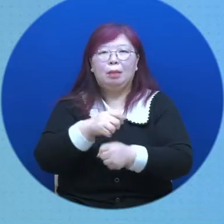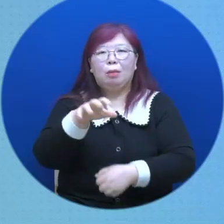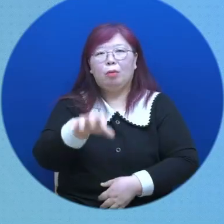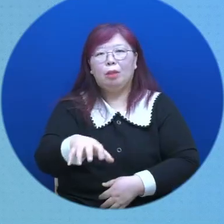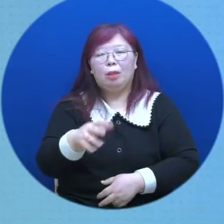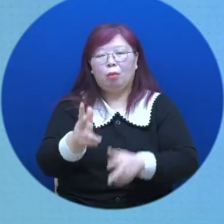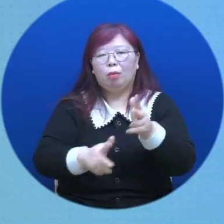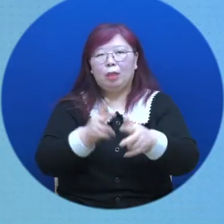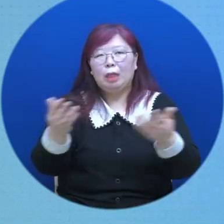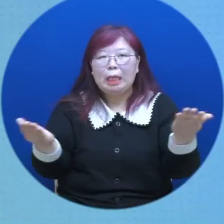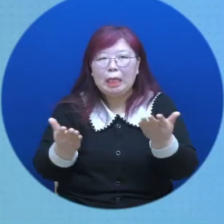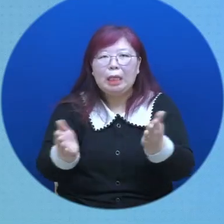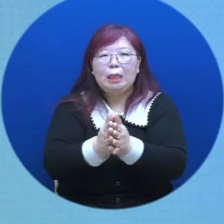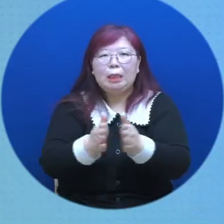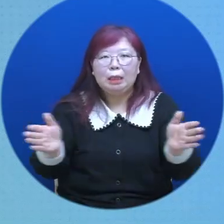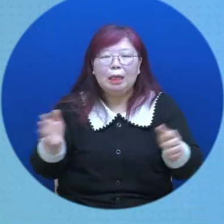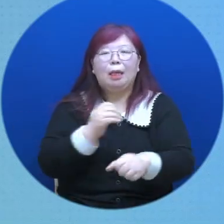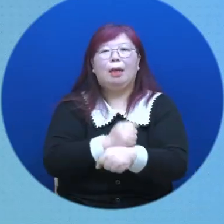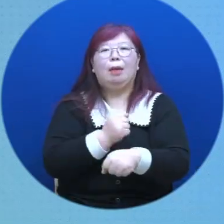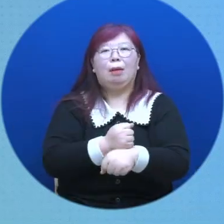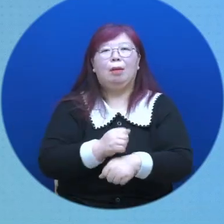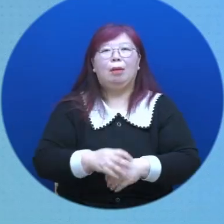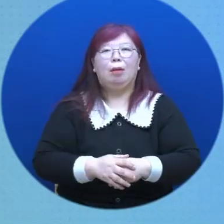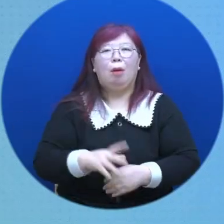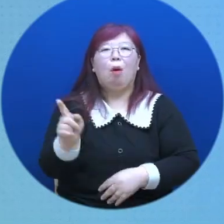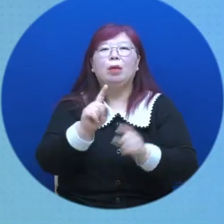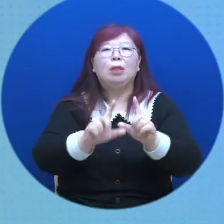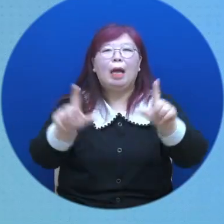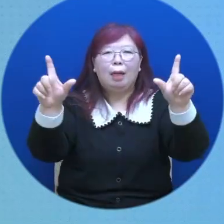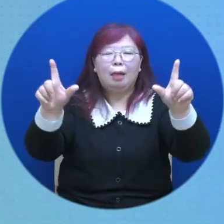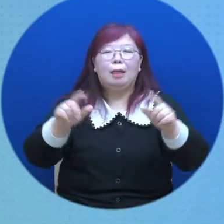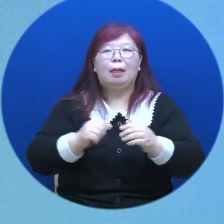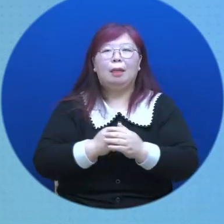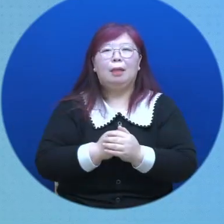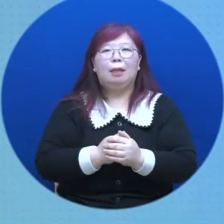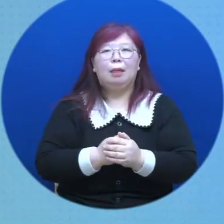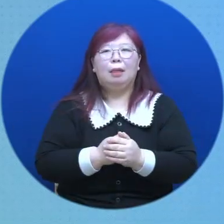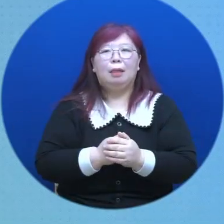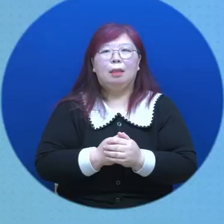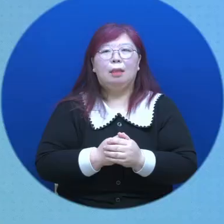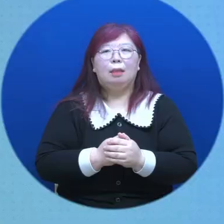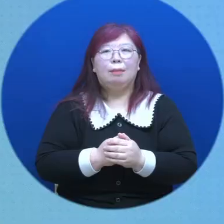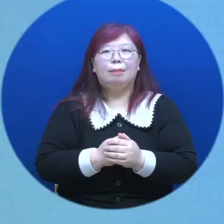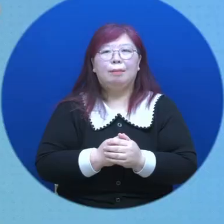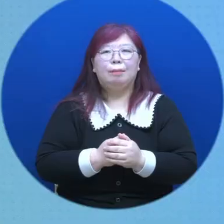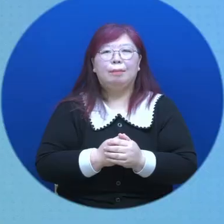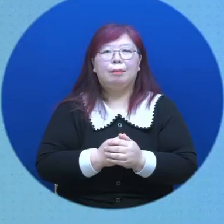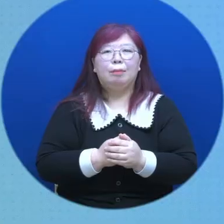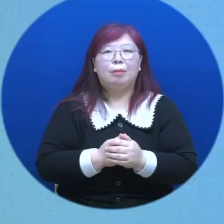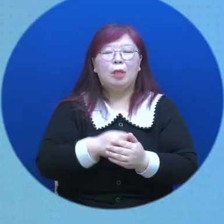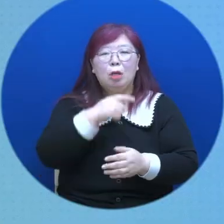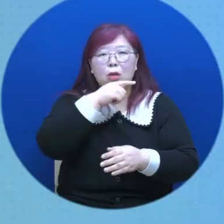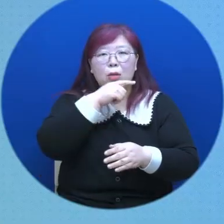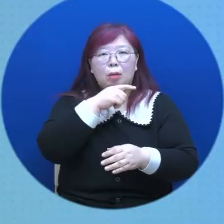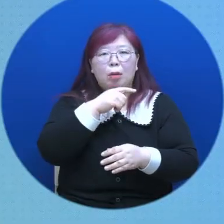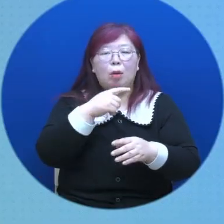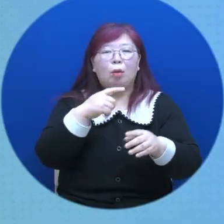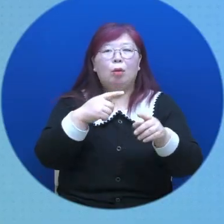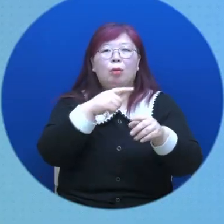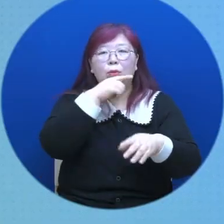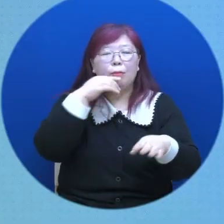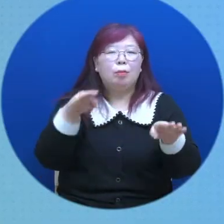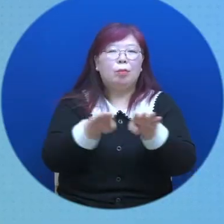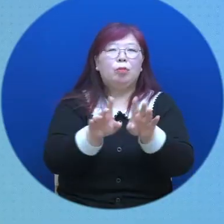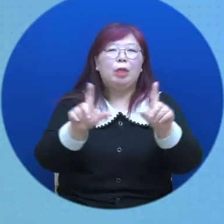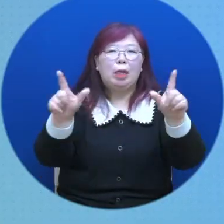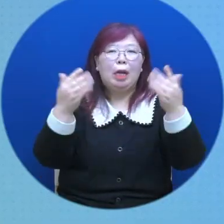해요. 그런데 어느 날 주일학교 다닐 때에